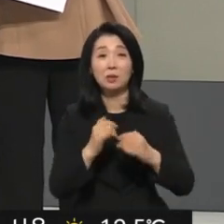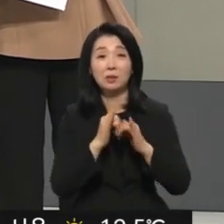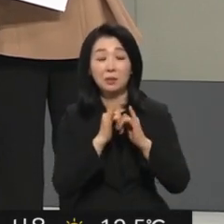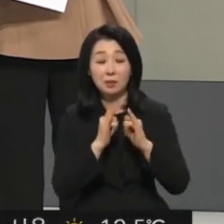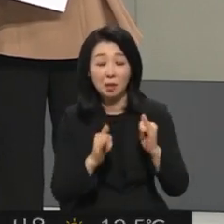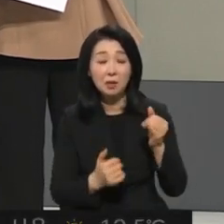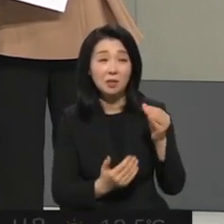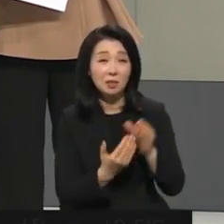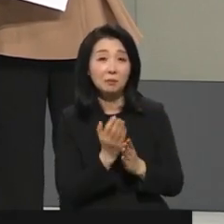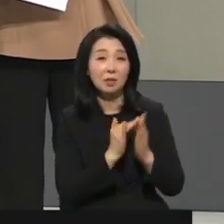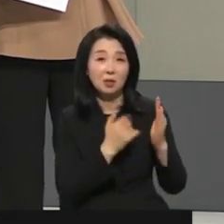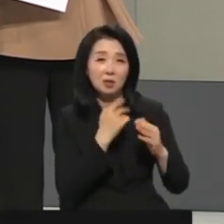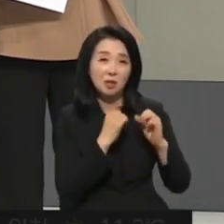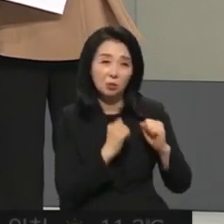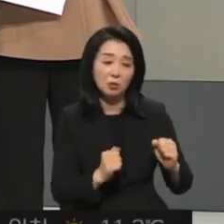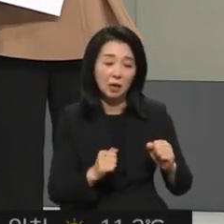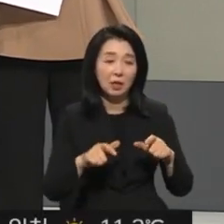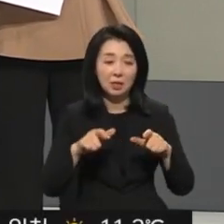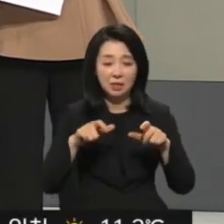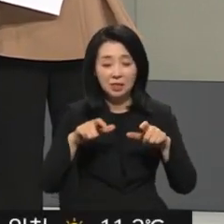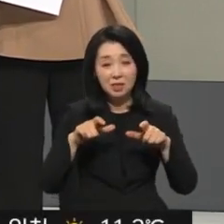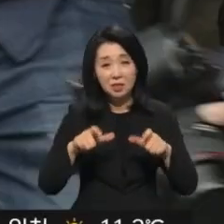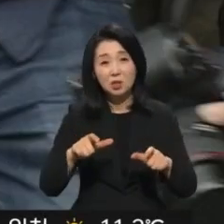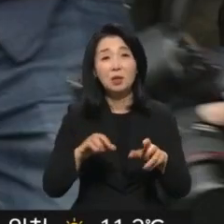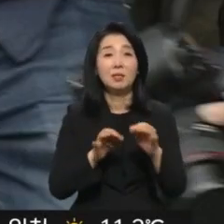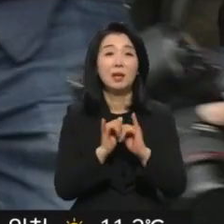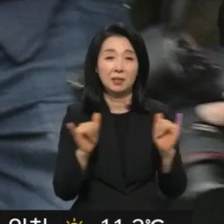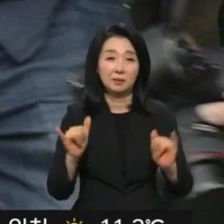유가족과 생존자 지역 상인들입니다